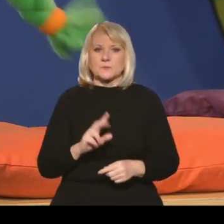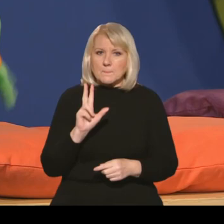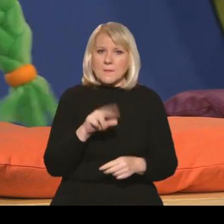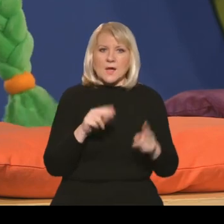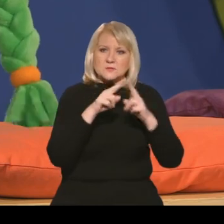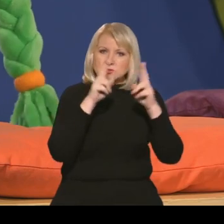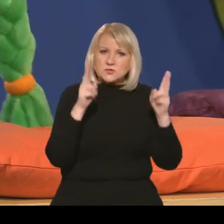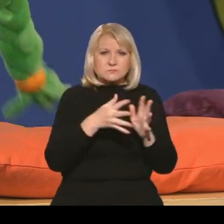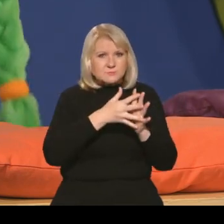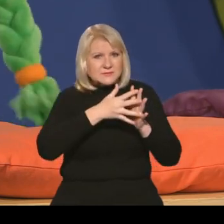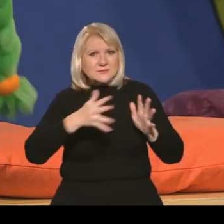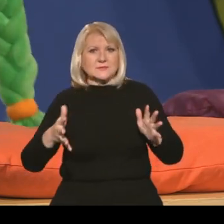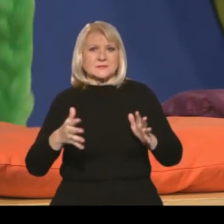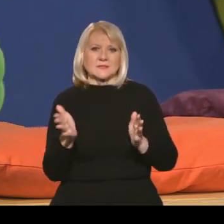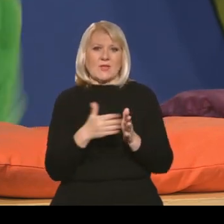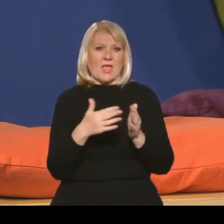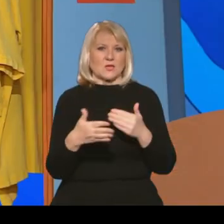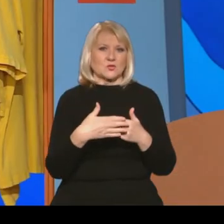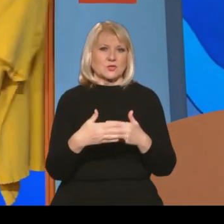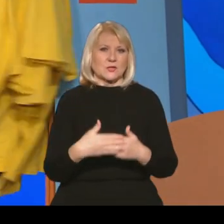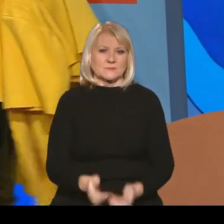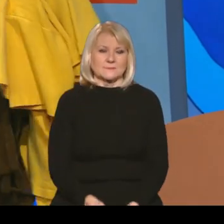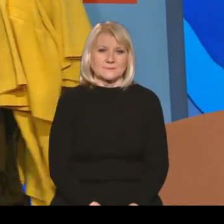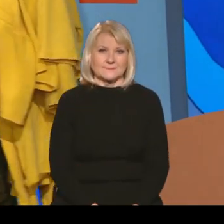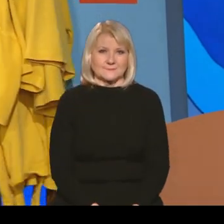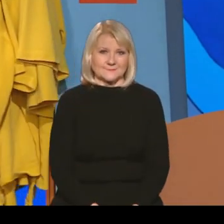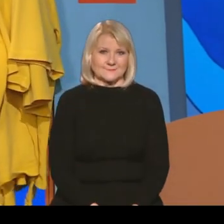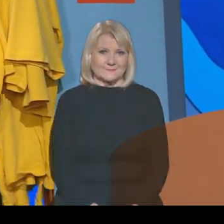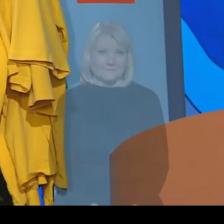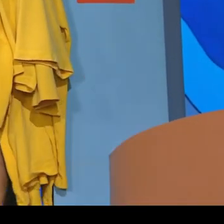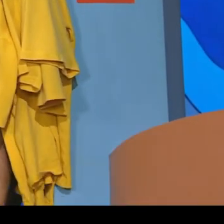skříň přímo ve dveřích.